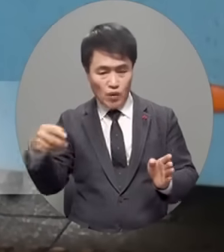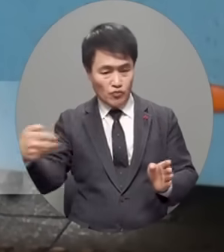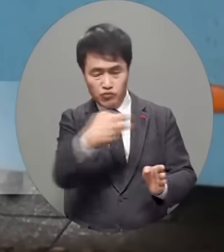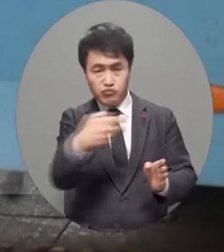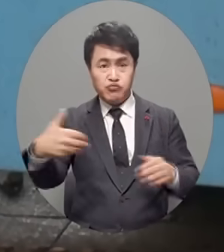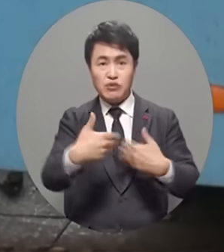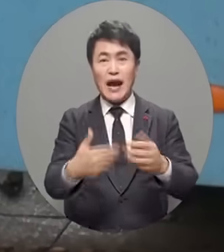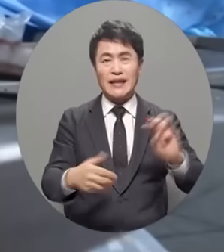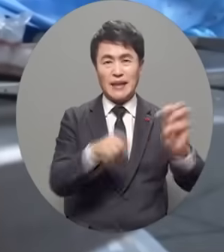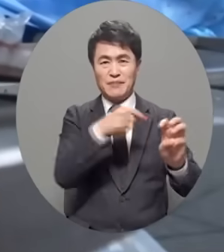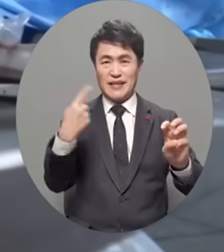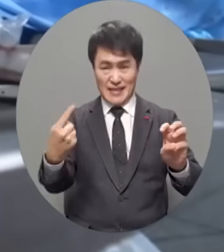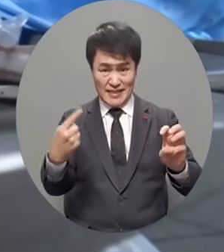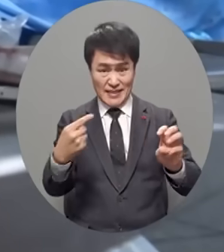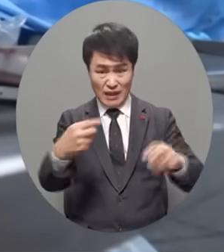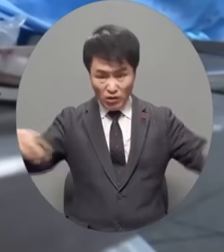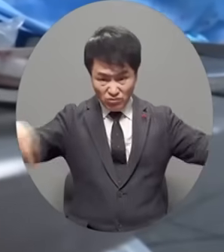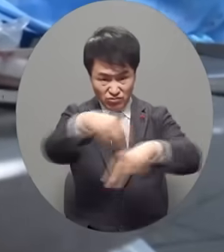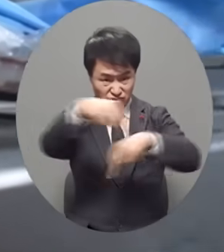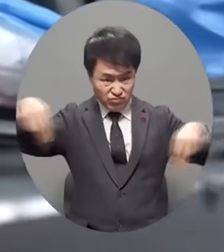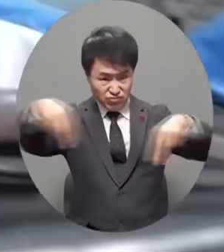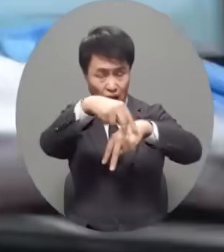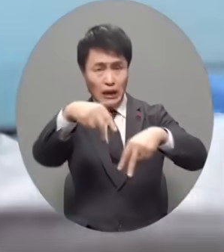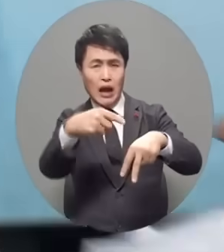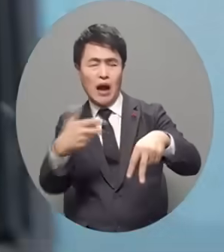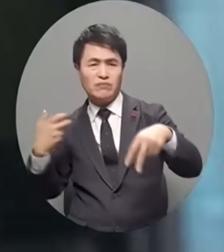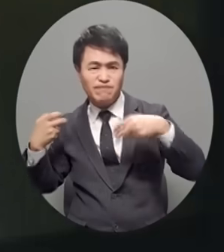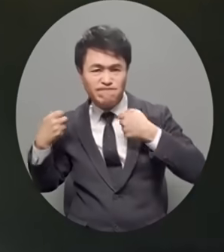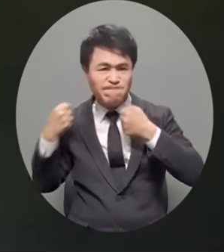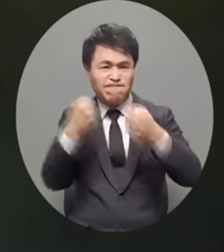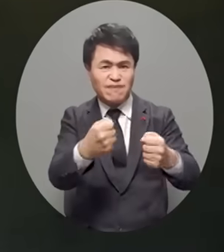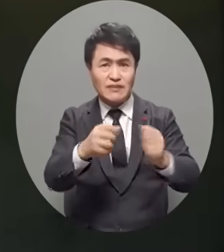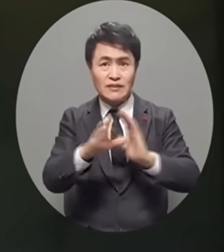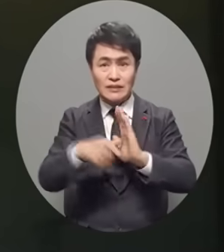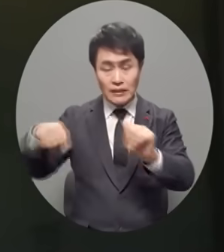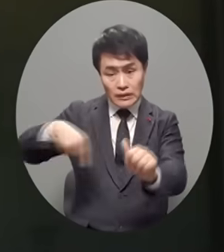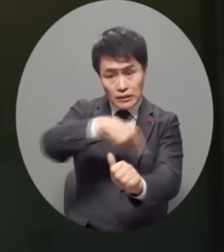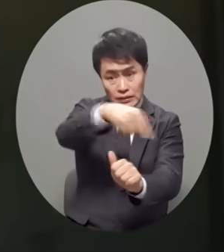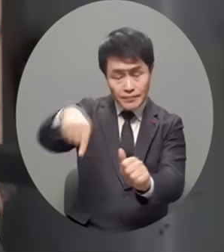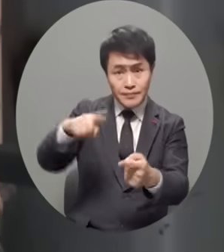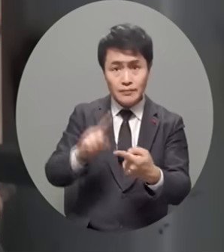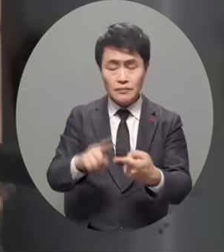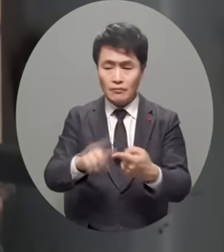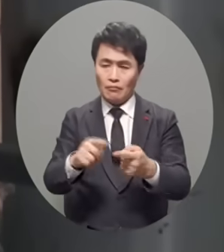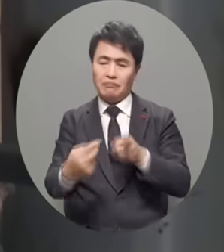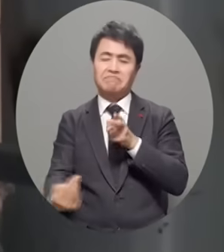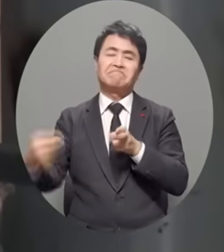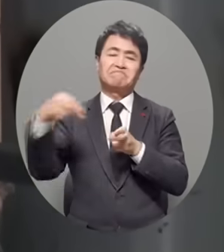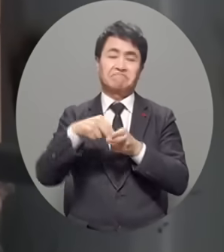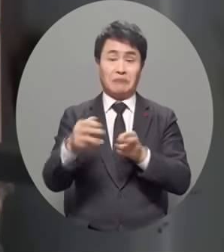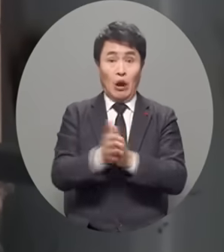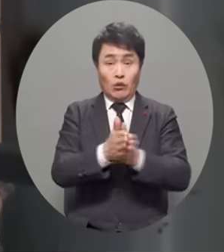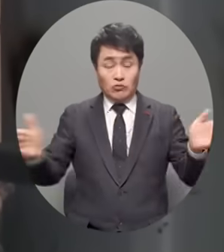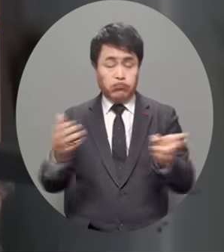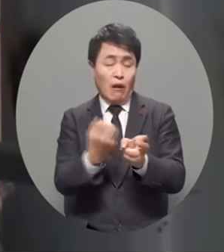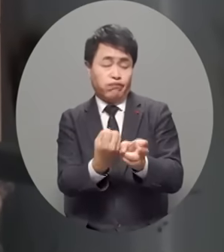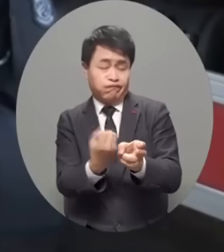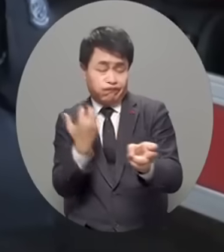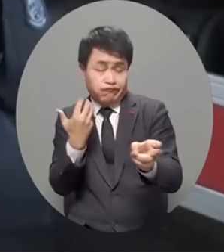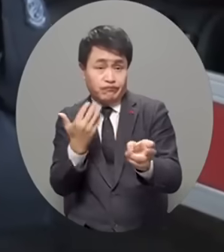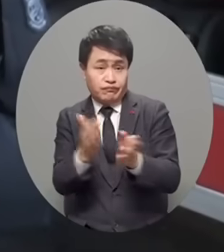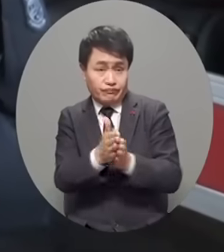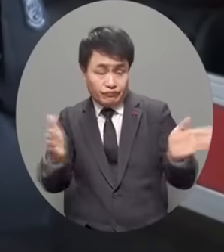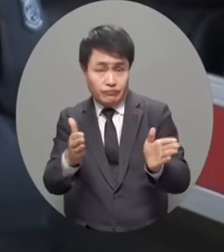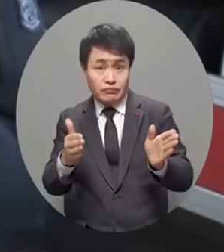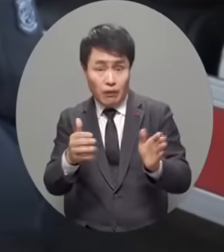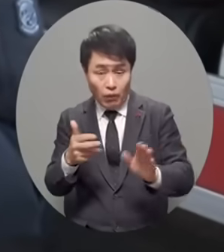덮친 겁니다. 사고 직전 버스는 횡단보도 앞 정류장에서 승객들을 막 태우고 출발하던 중이었습니다.